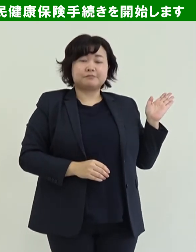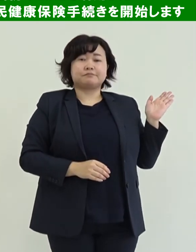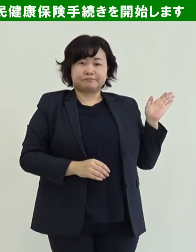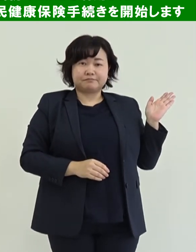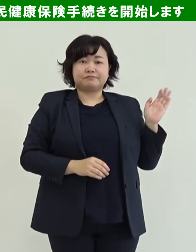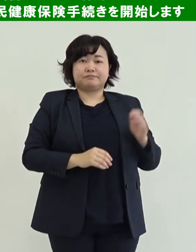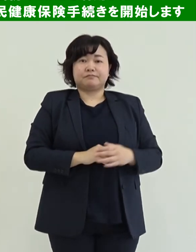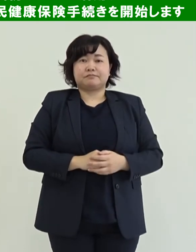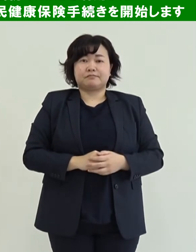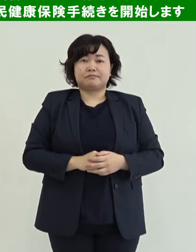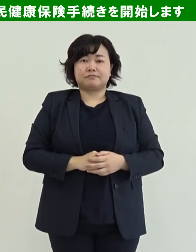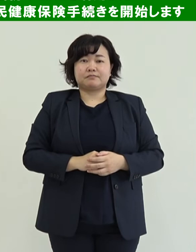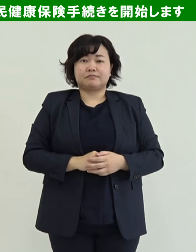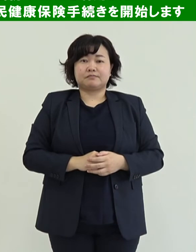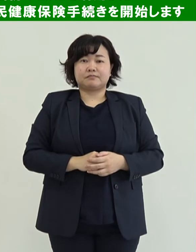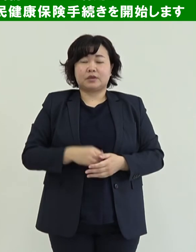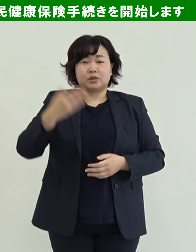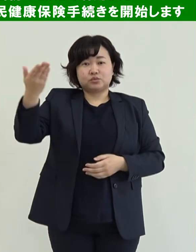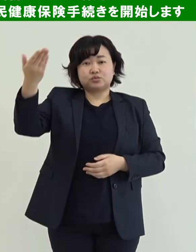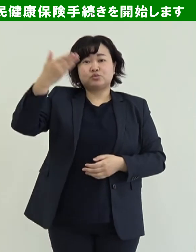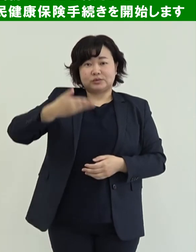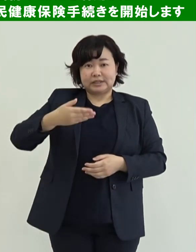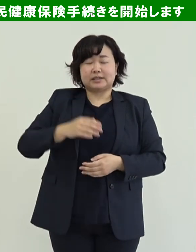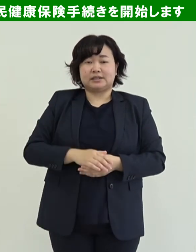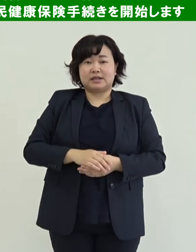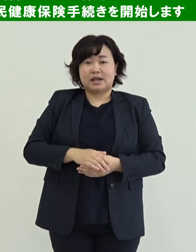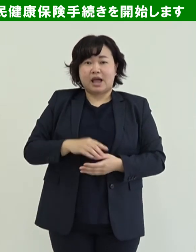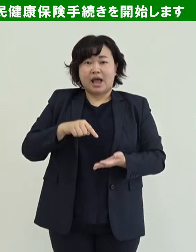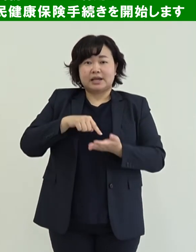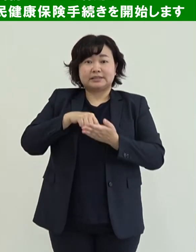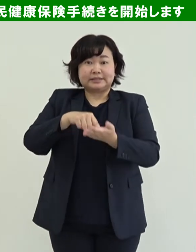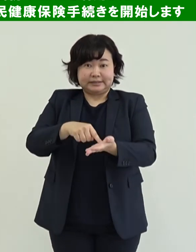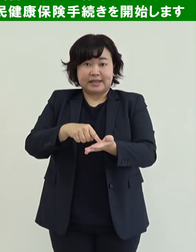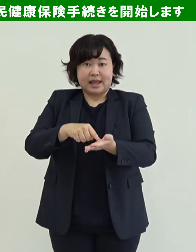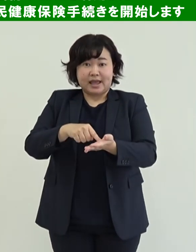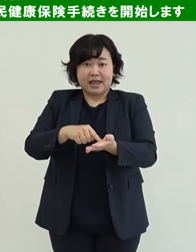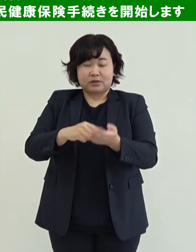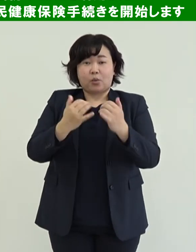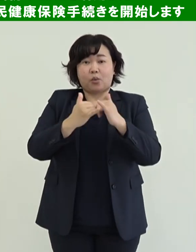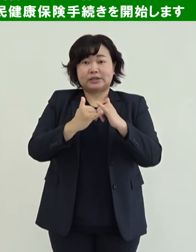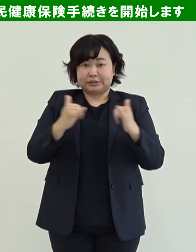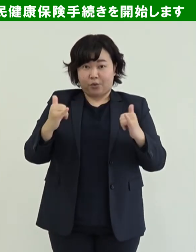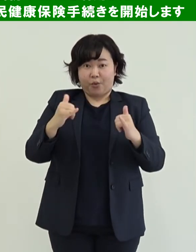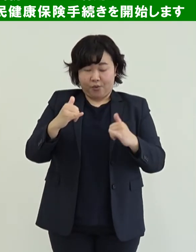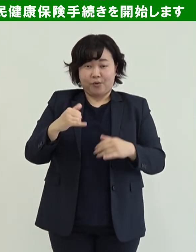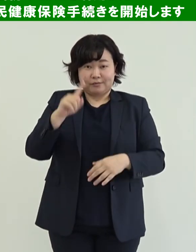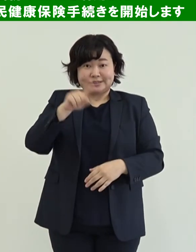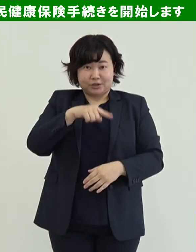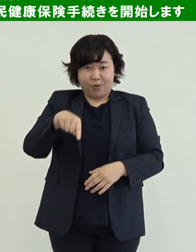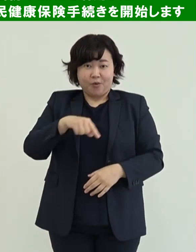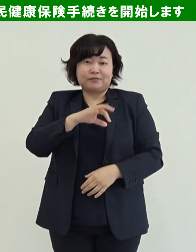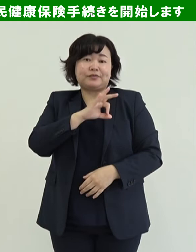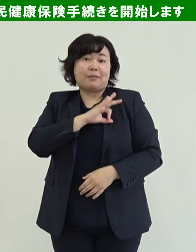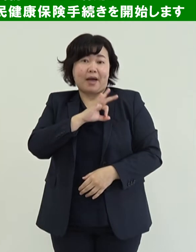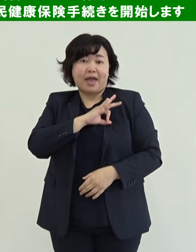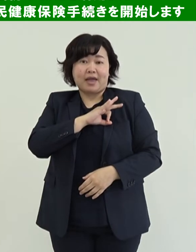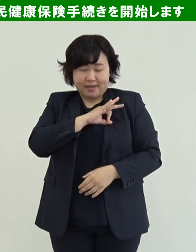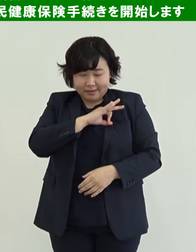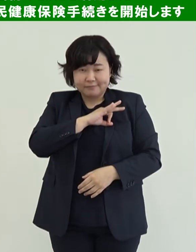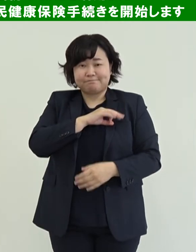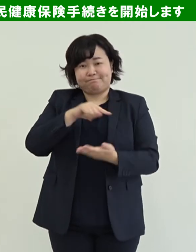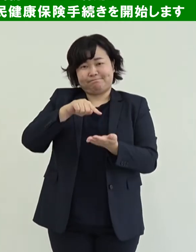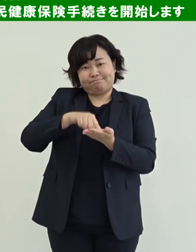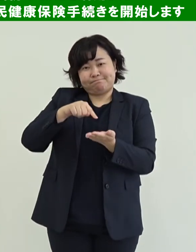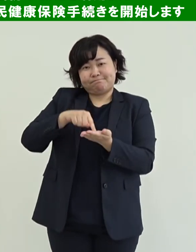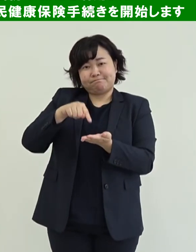ますんその後申請の方のお名前ね遊佐に今入力していただいている方のお名前を